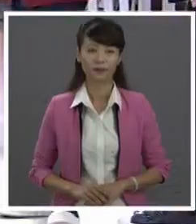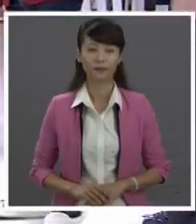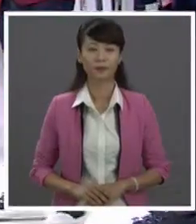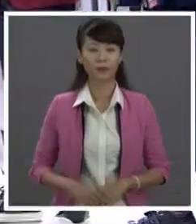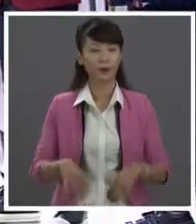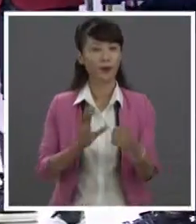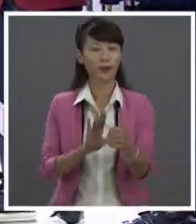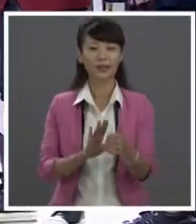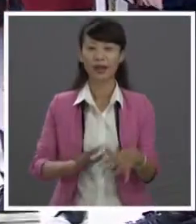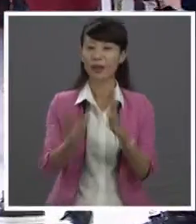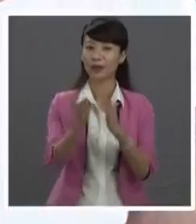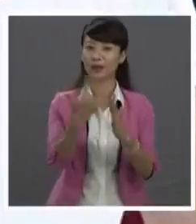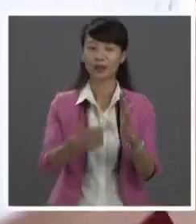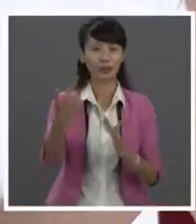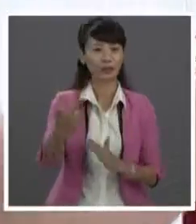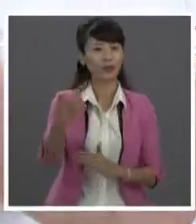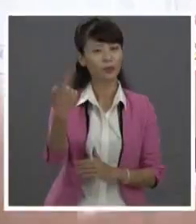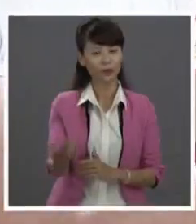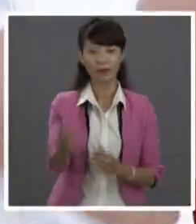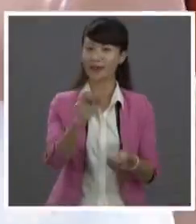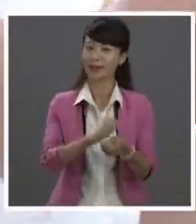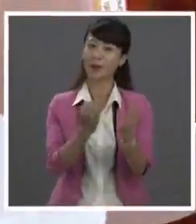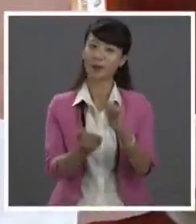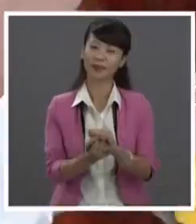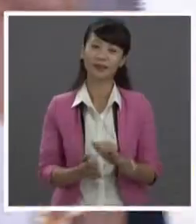王老师，问一下队里谁最调皮？